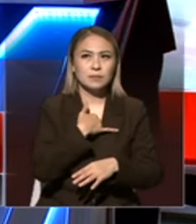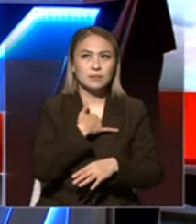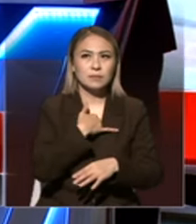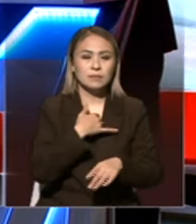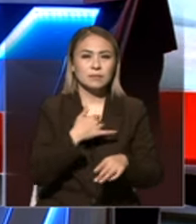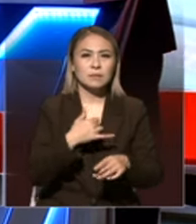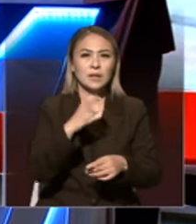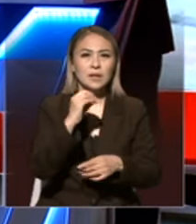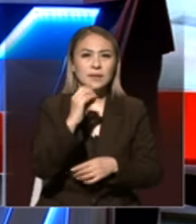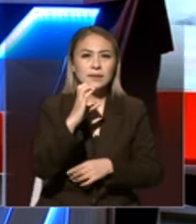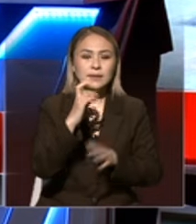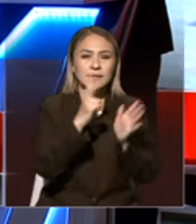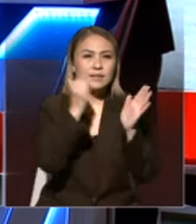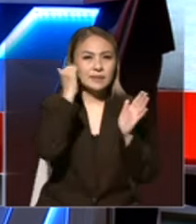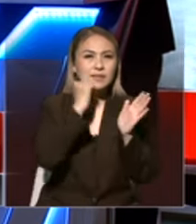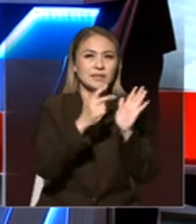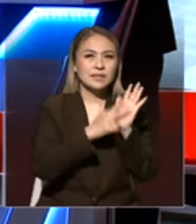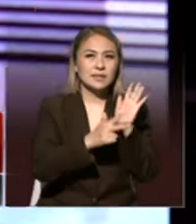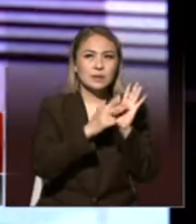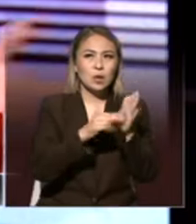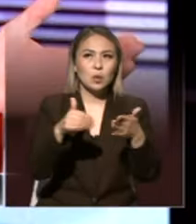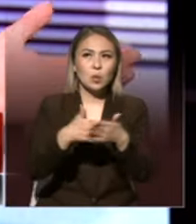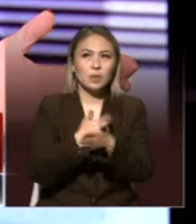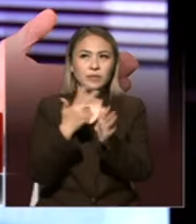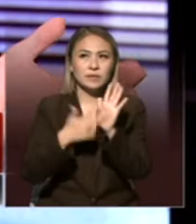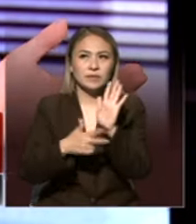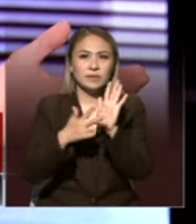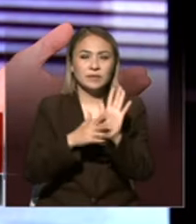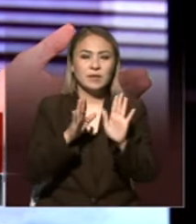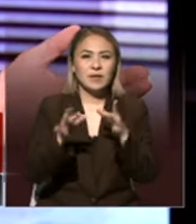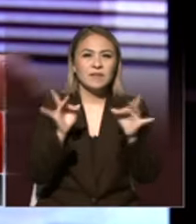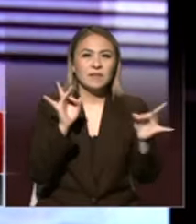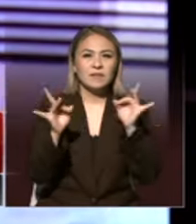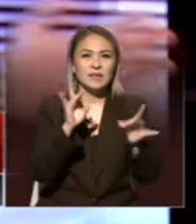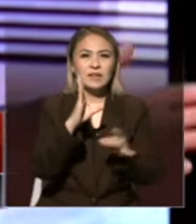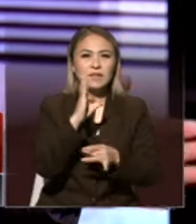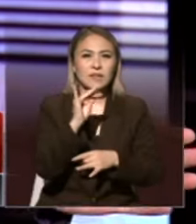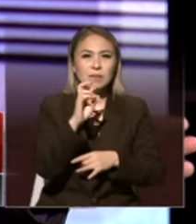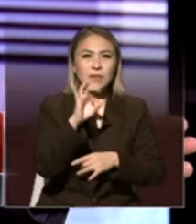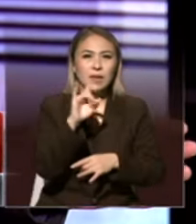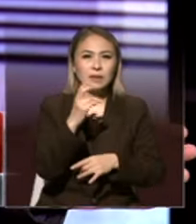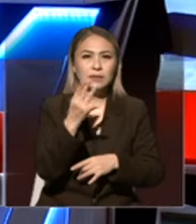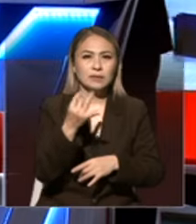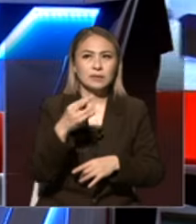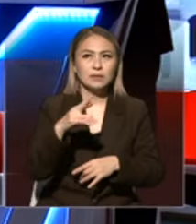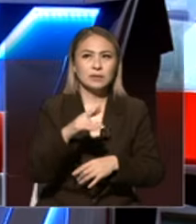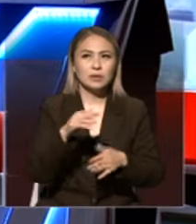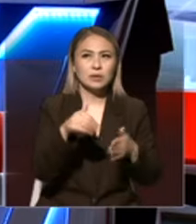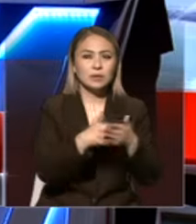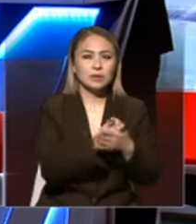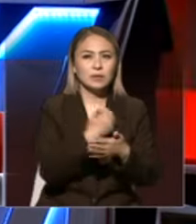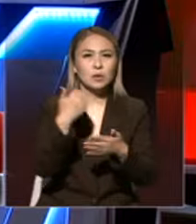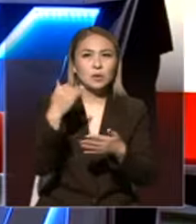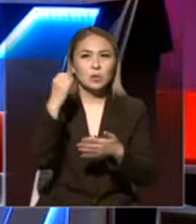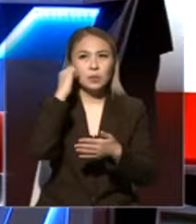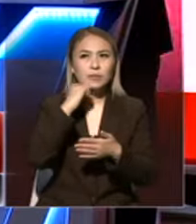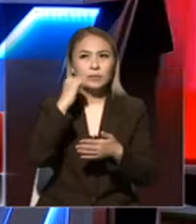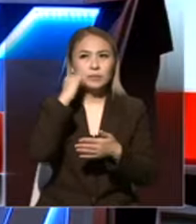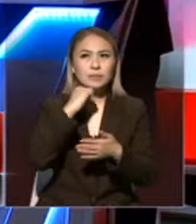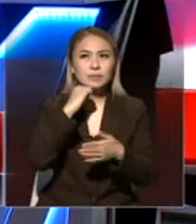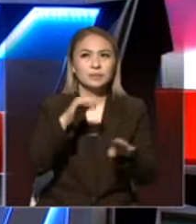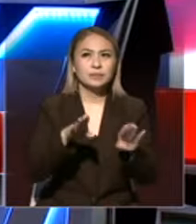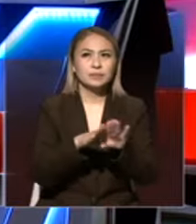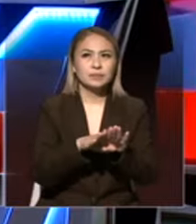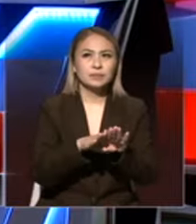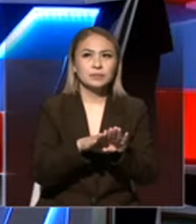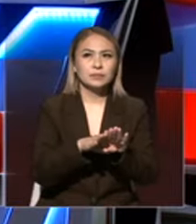айтып отурук кой. Эски 80 менен жаңа 80нин айырмашылыгы вибрация гана битти. Түк айырмашылыгы жок онун бар го. Жаңа менен эскинин. Падушкасы бар дейт. Туура сол